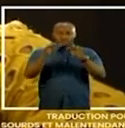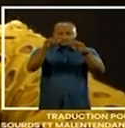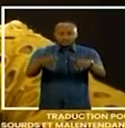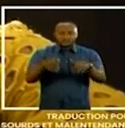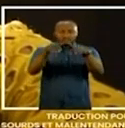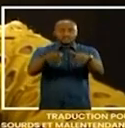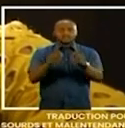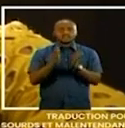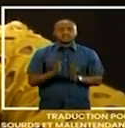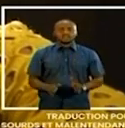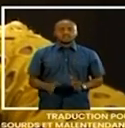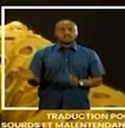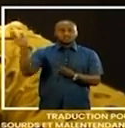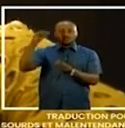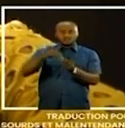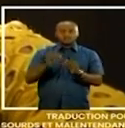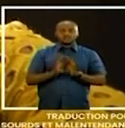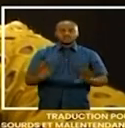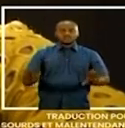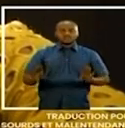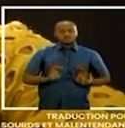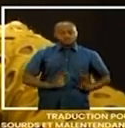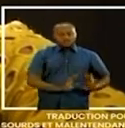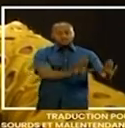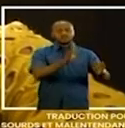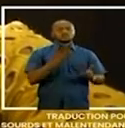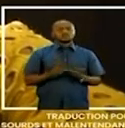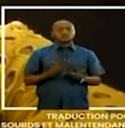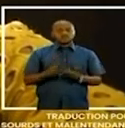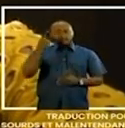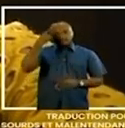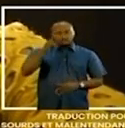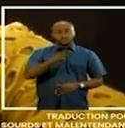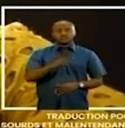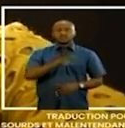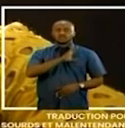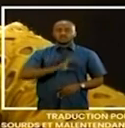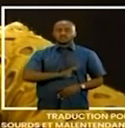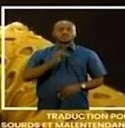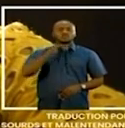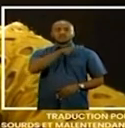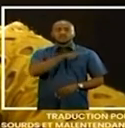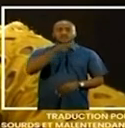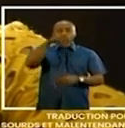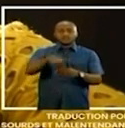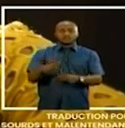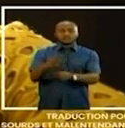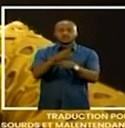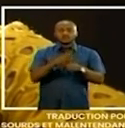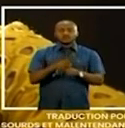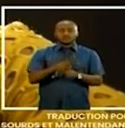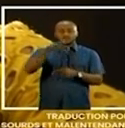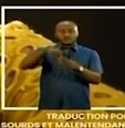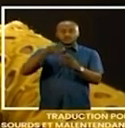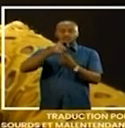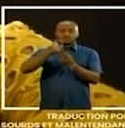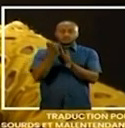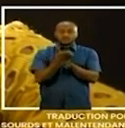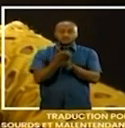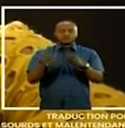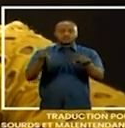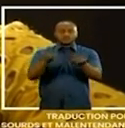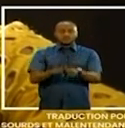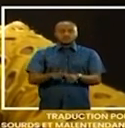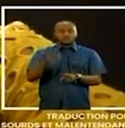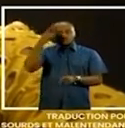un renforcement des capacités pour un abandon rapide des habitudes néfastes à la préservation de